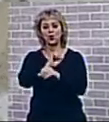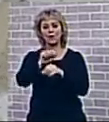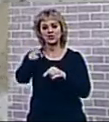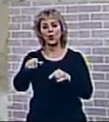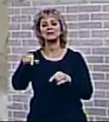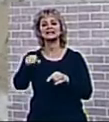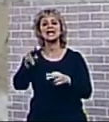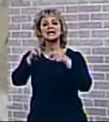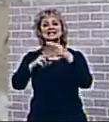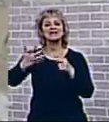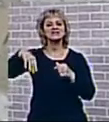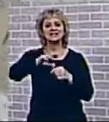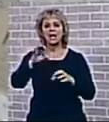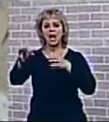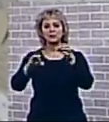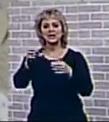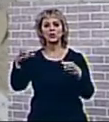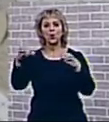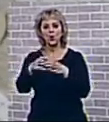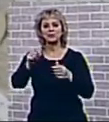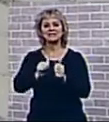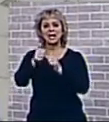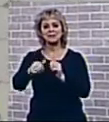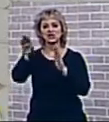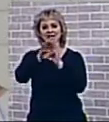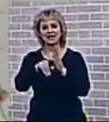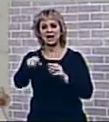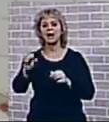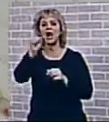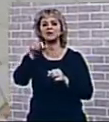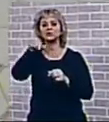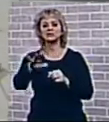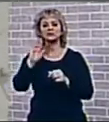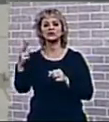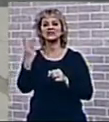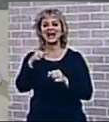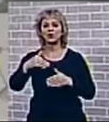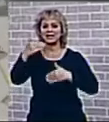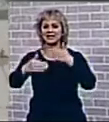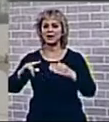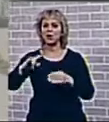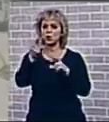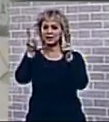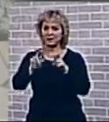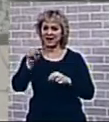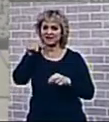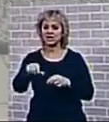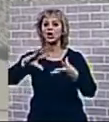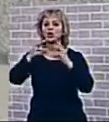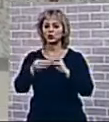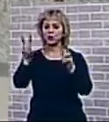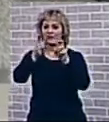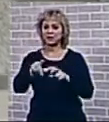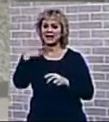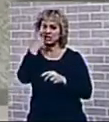комплекса. Строительство всех объектов комплекса опережает график. В августе здесь пройдет 2-й этап летных проверок, а итоговую